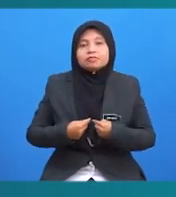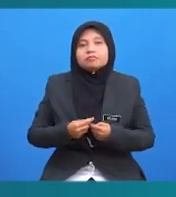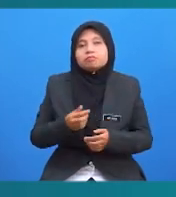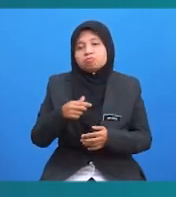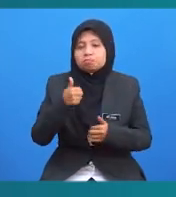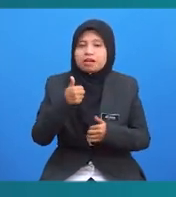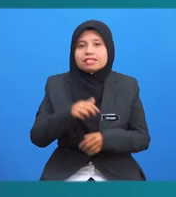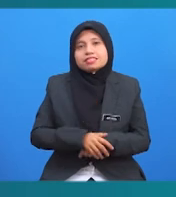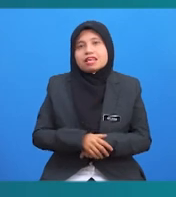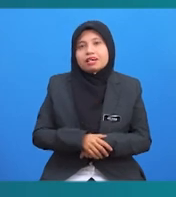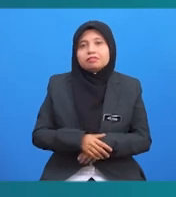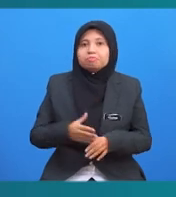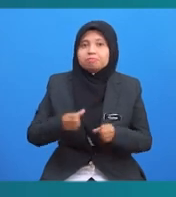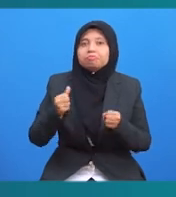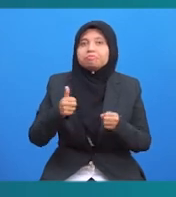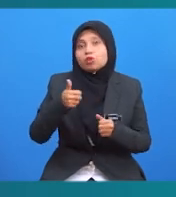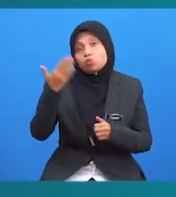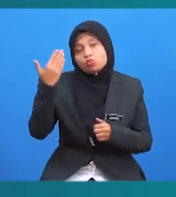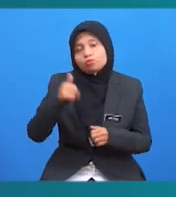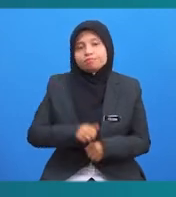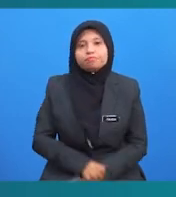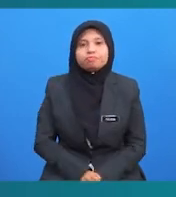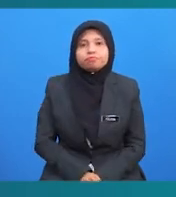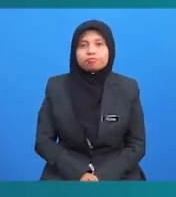mereka. Hebat bukan pengaruh kamera ini dulu?